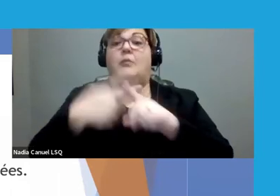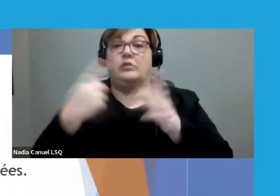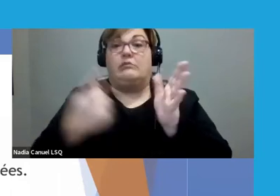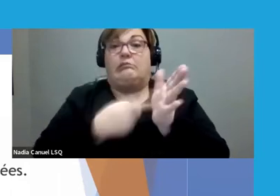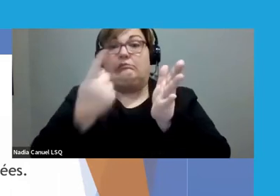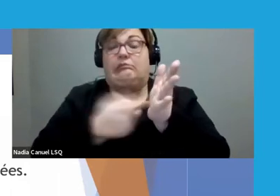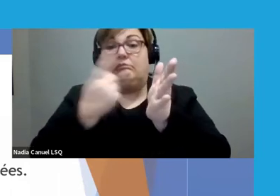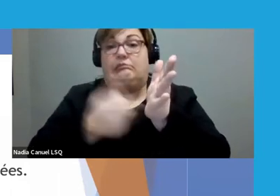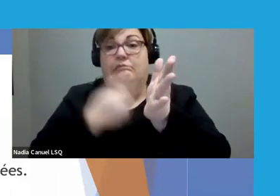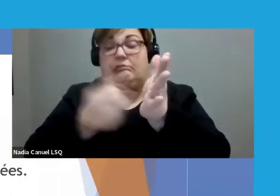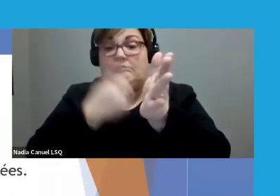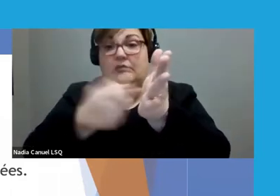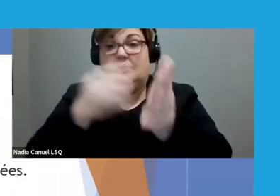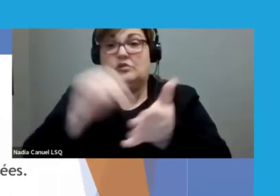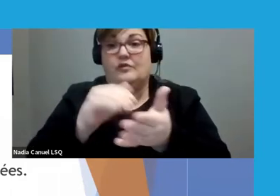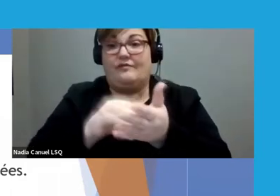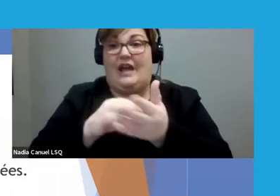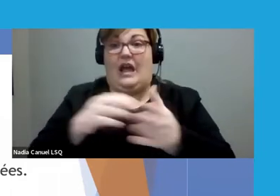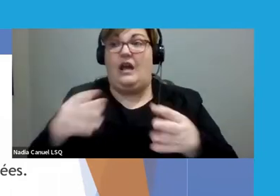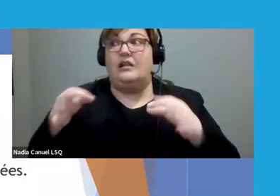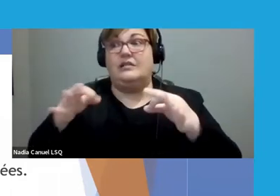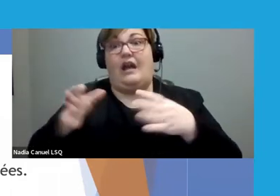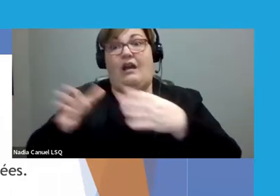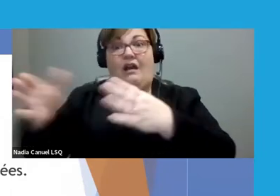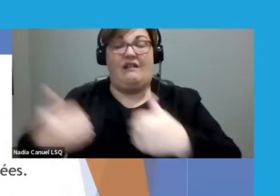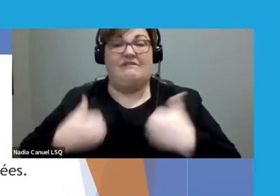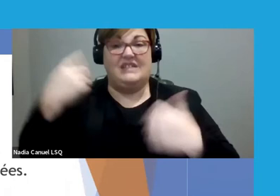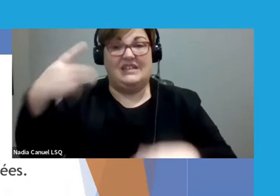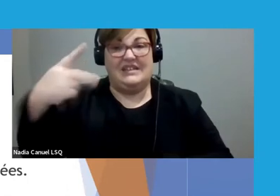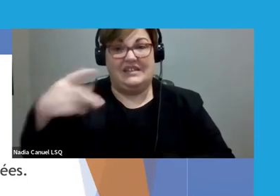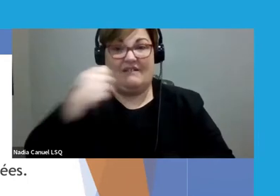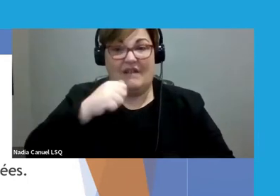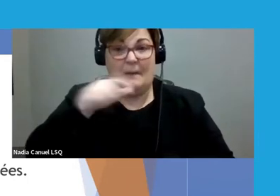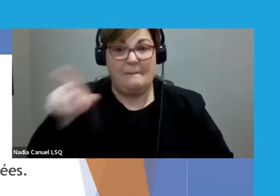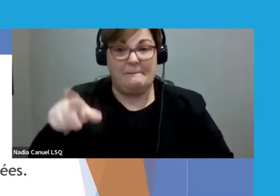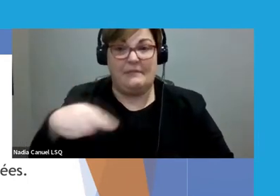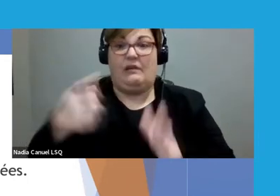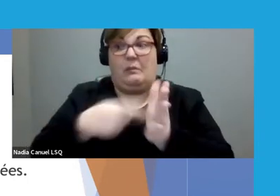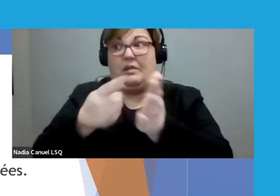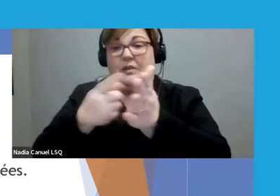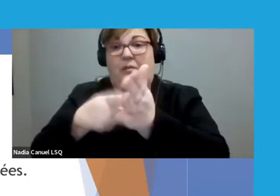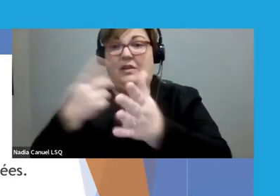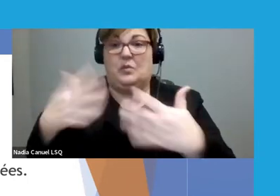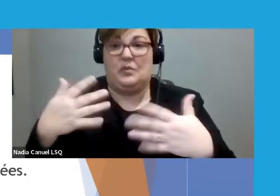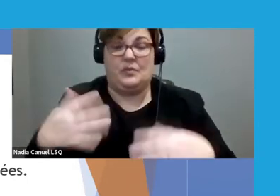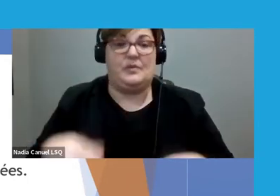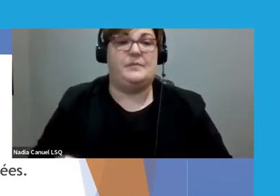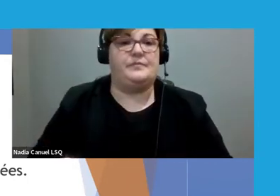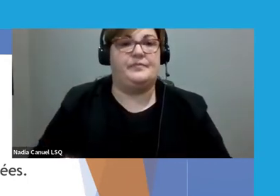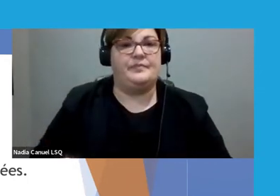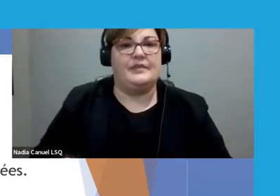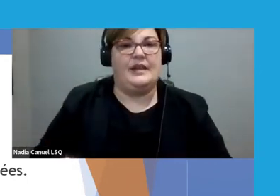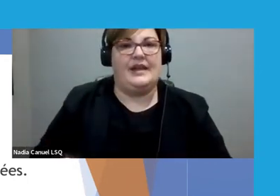à différents moments de trajectoire de vie de ces femmes. Le premier obstacle